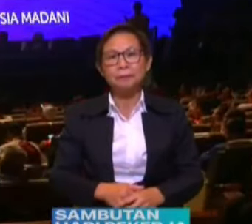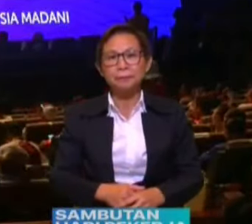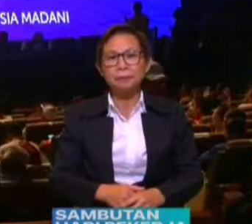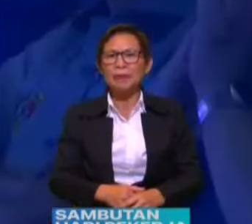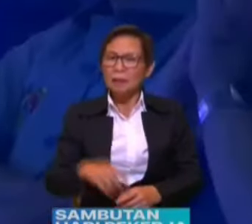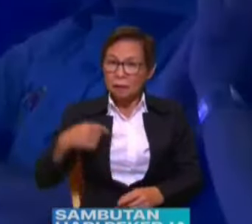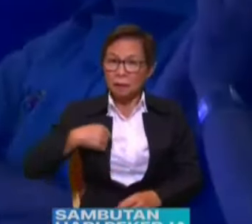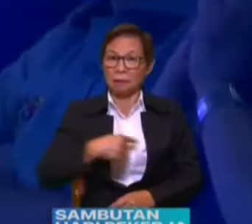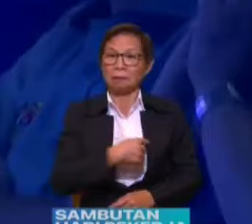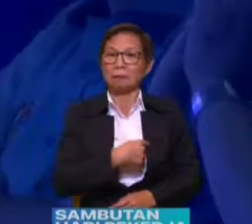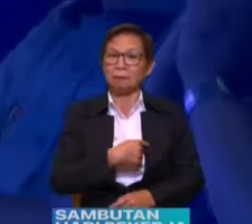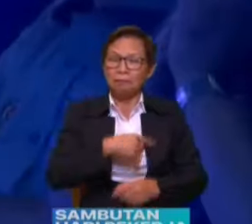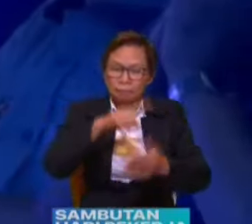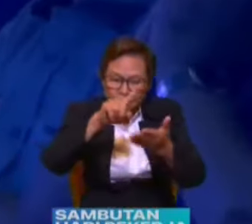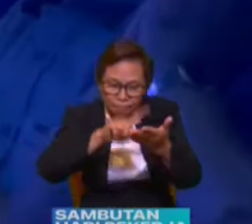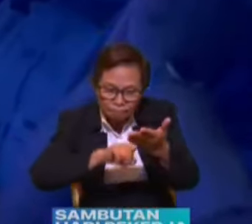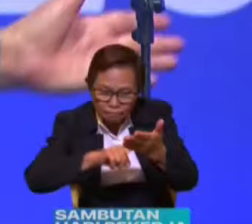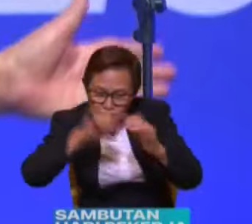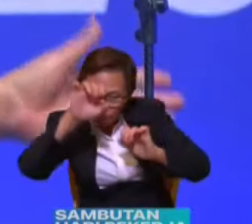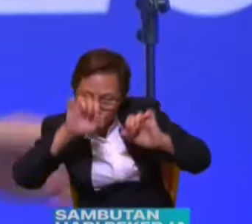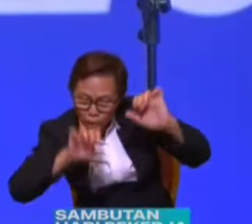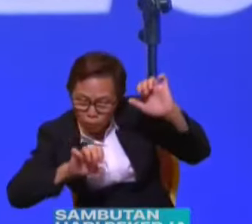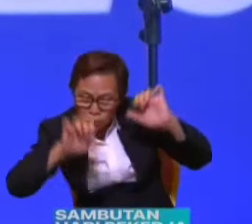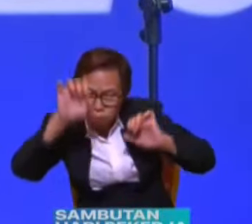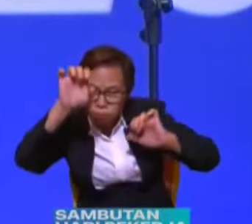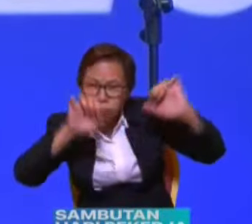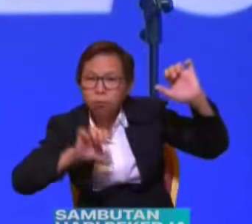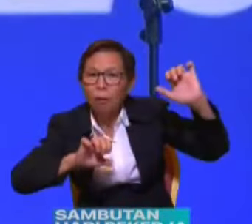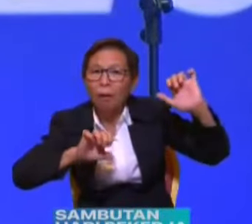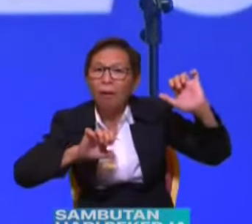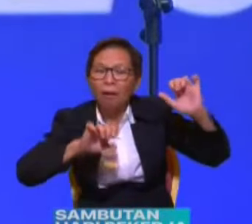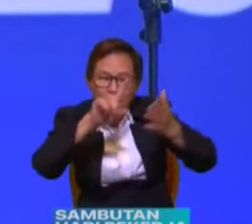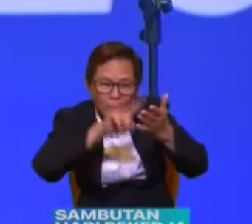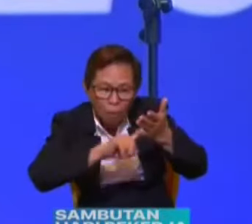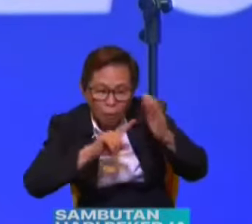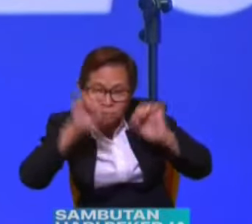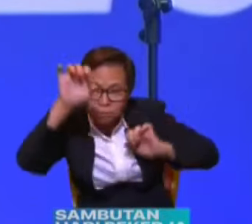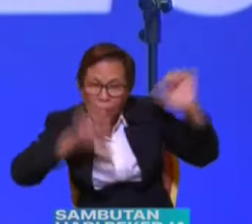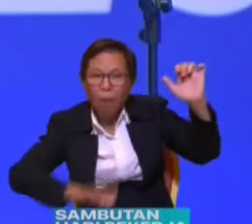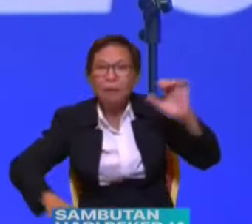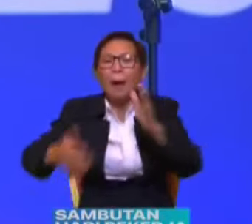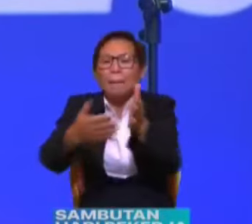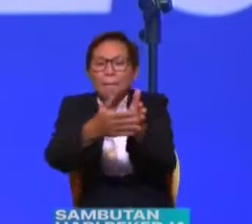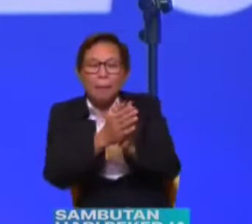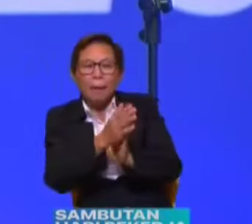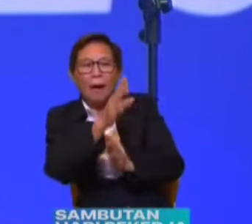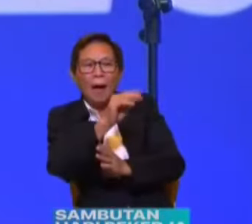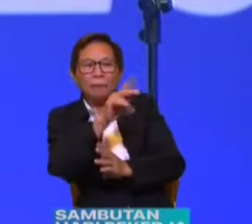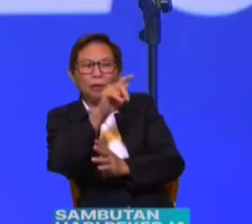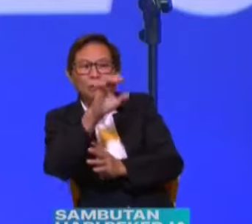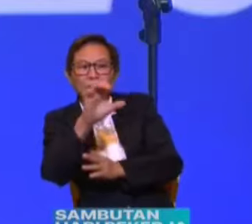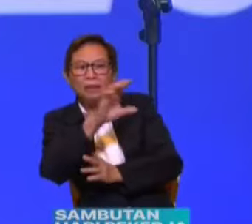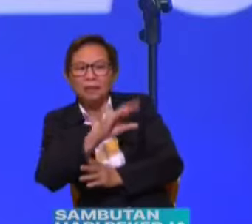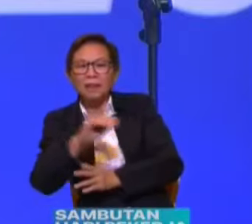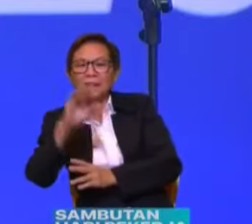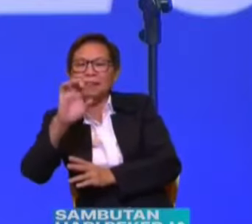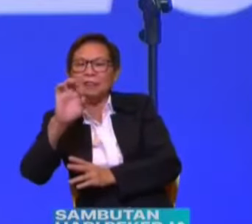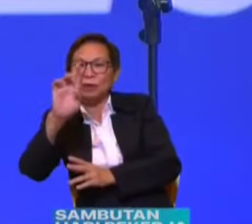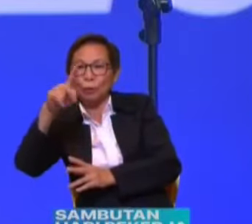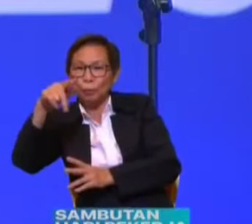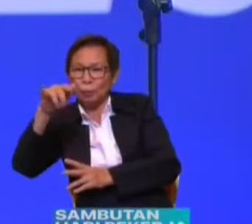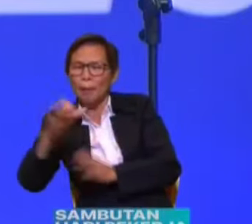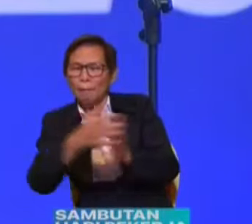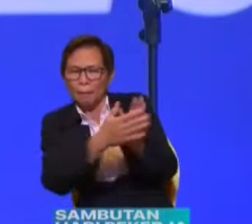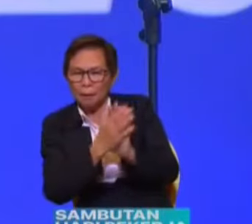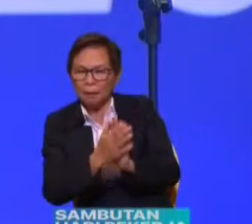Dan kita juga akan teliti. Dan dalam tuntutan-tuntutan MTUC dan QPEX, kalau kita rasa menasabah,